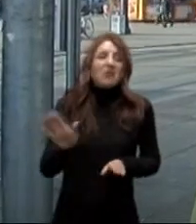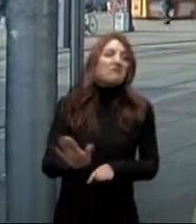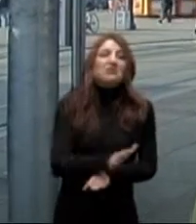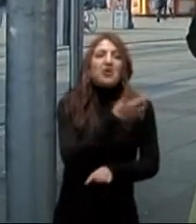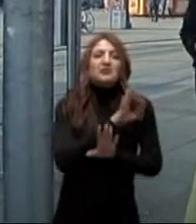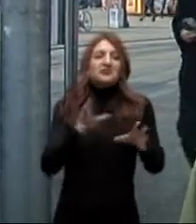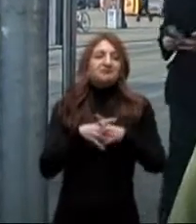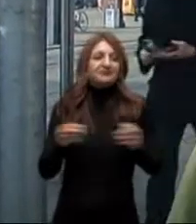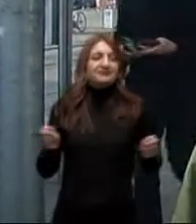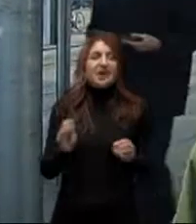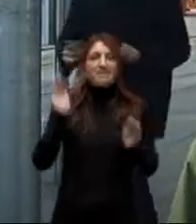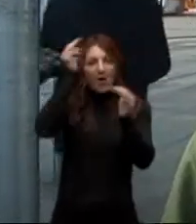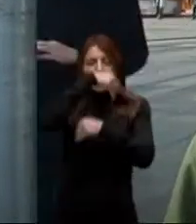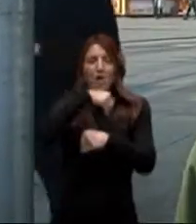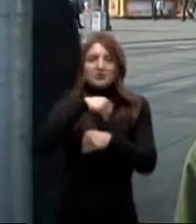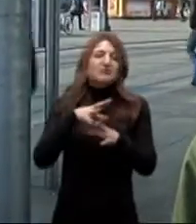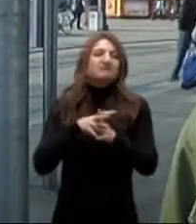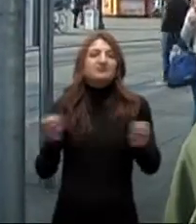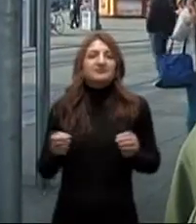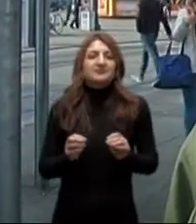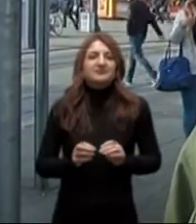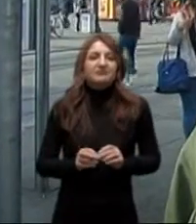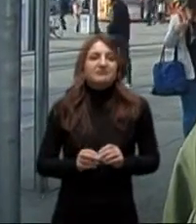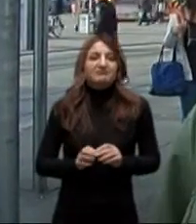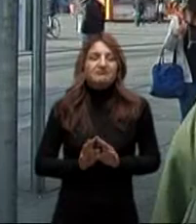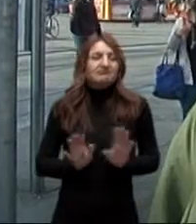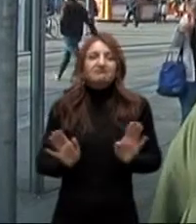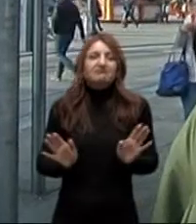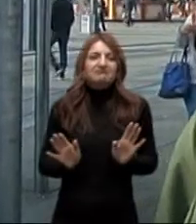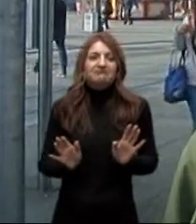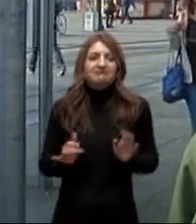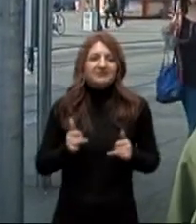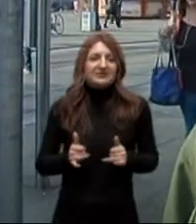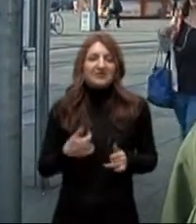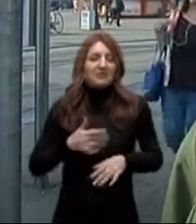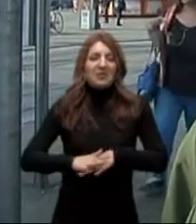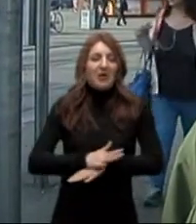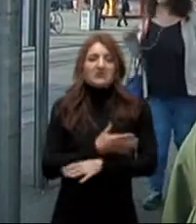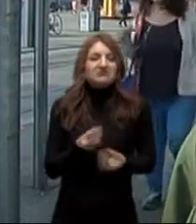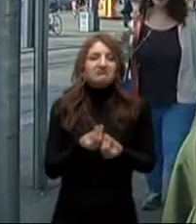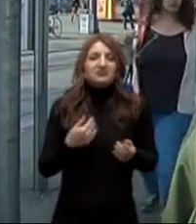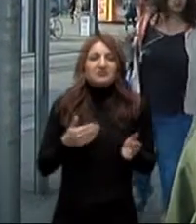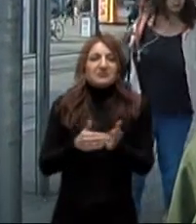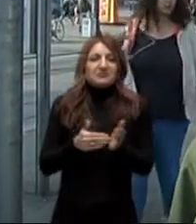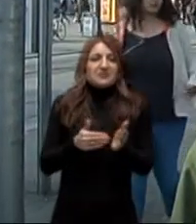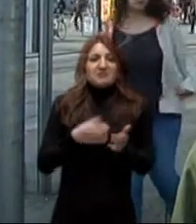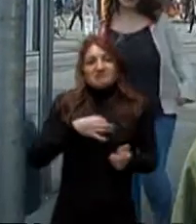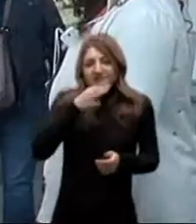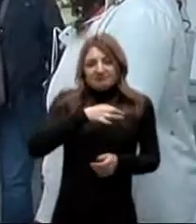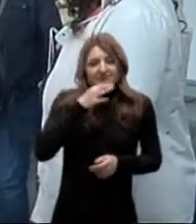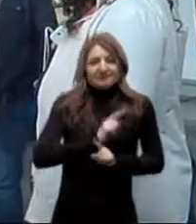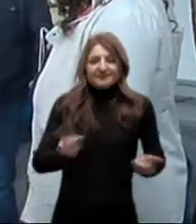sati ili prek noći ili prek dana. I za sad ne osjećam nikakve potrebe za